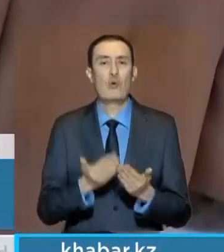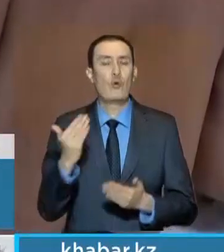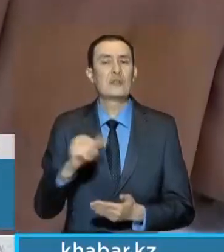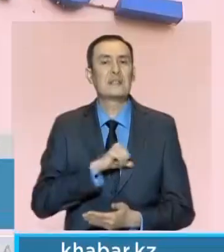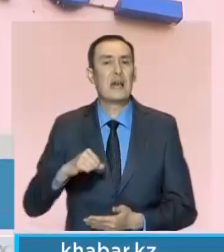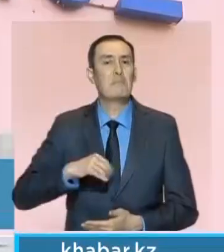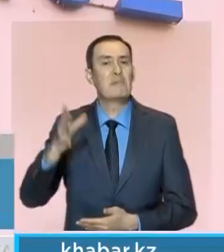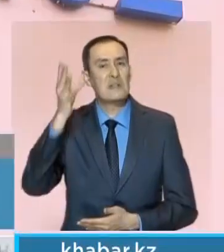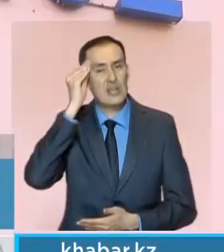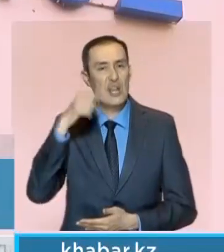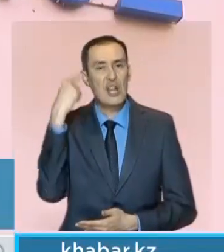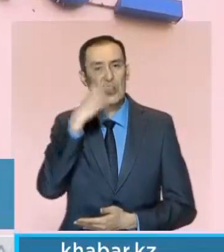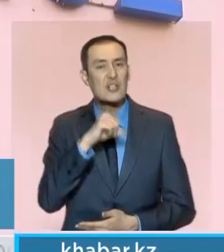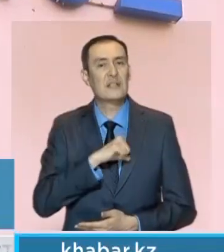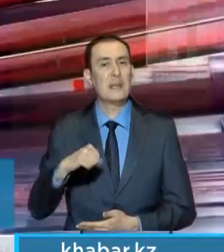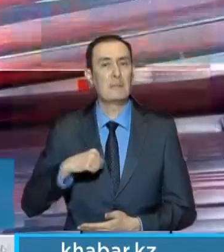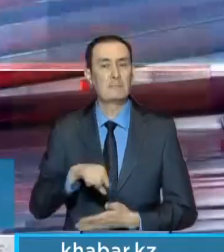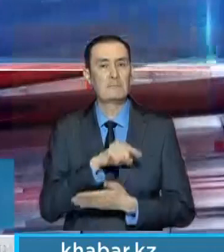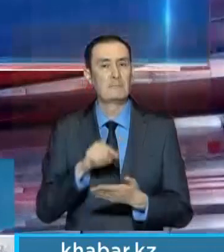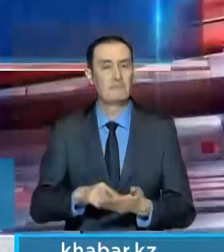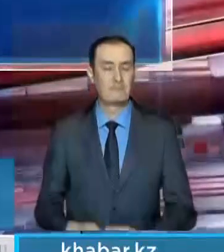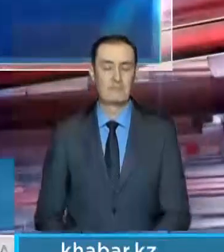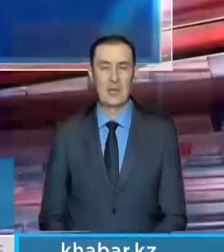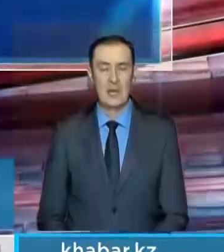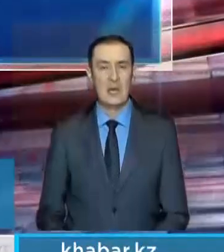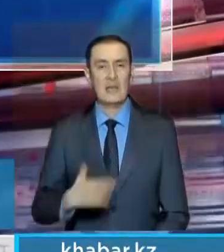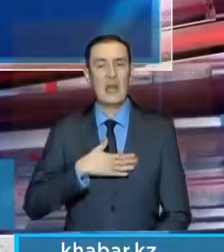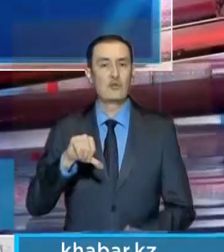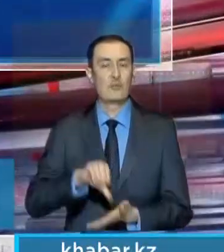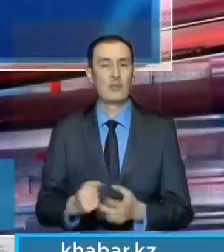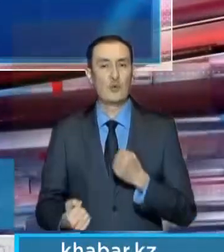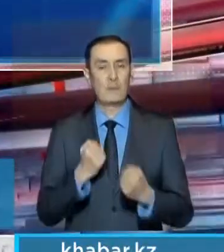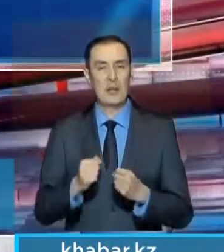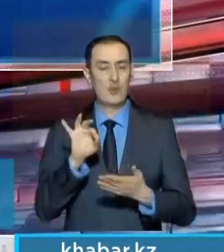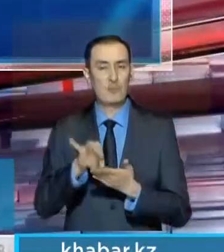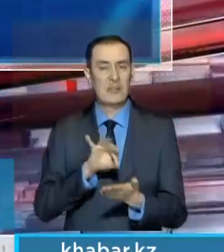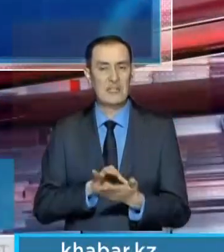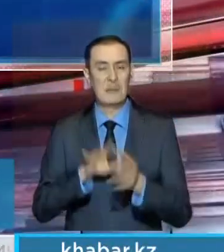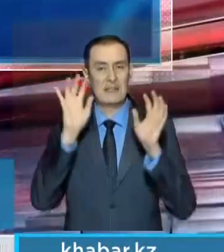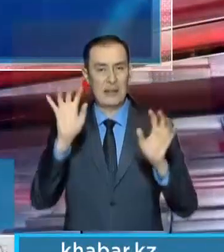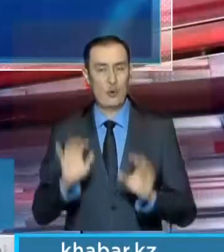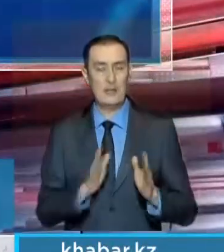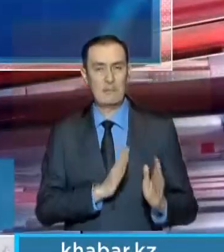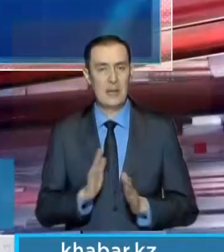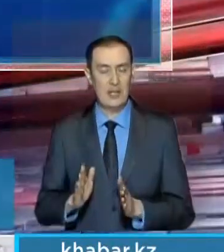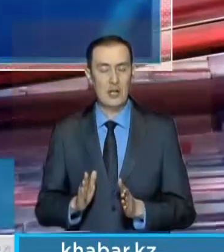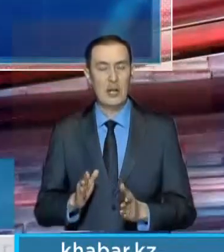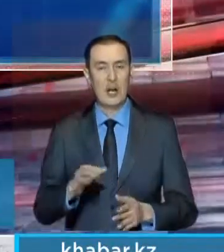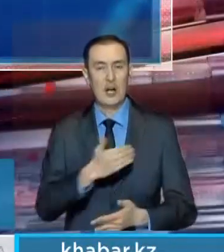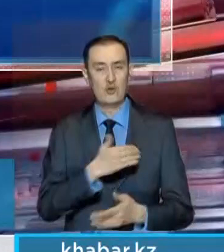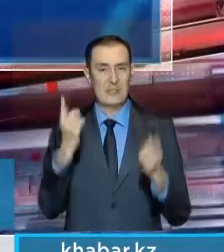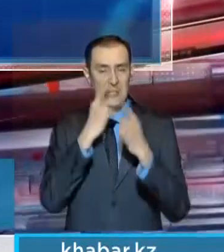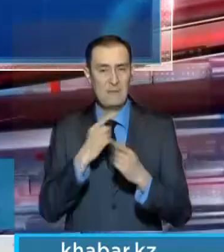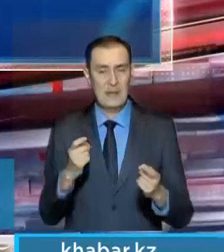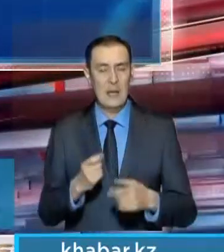придерживается лично он Я выступаю за укрепление принципа Закон и порядок поэтому хочу Чётко и однозначно